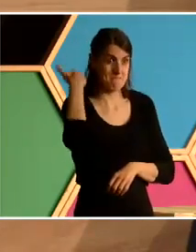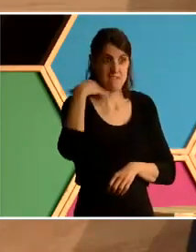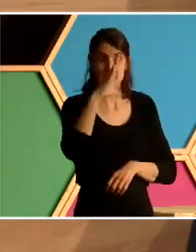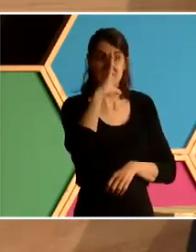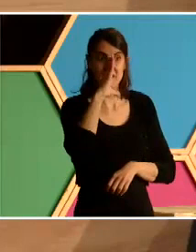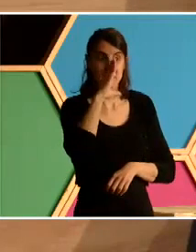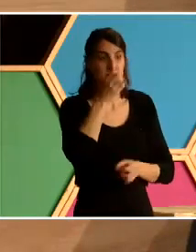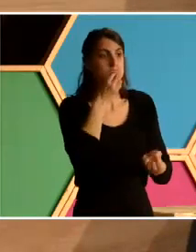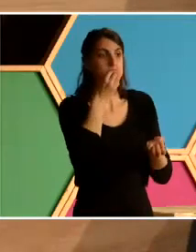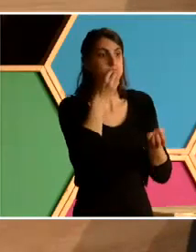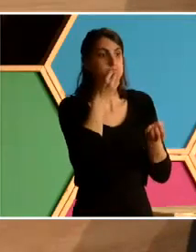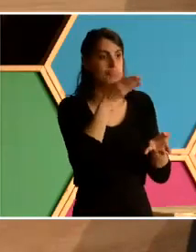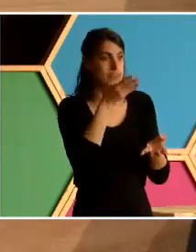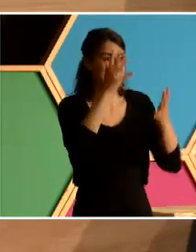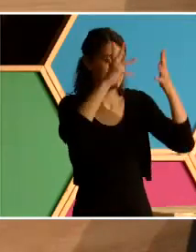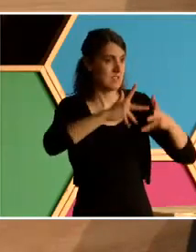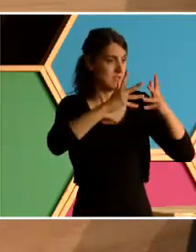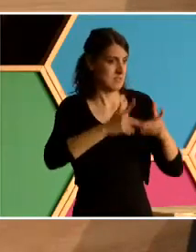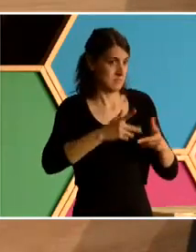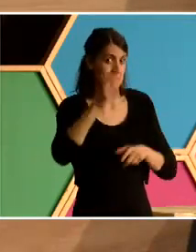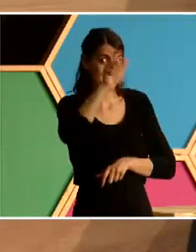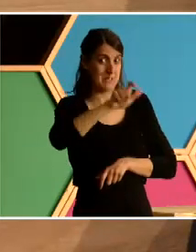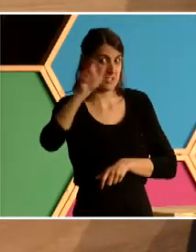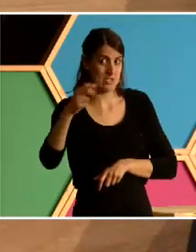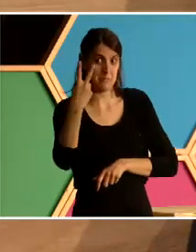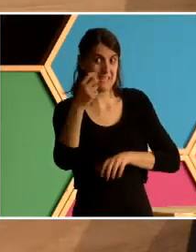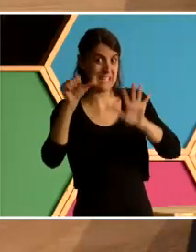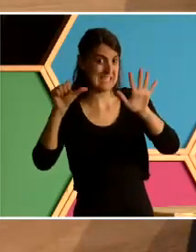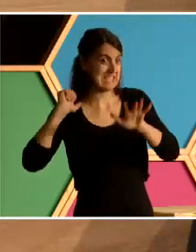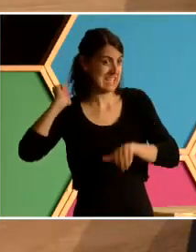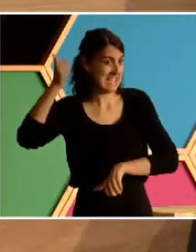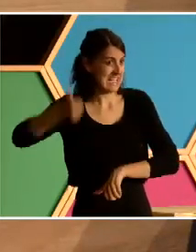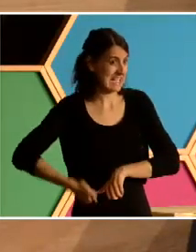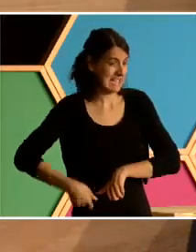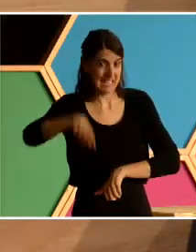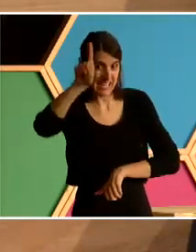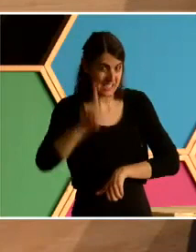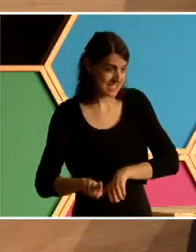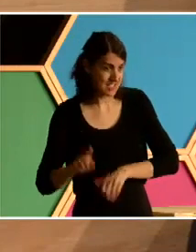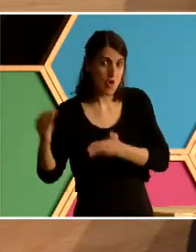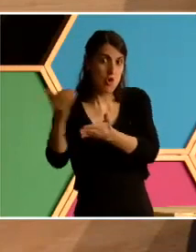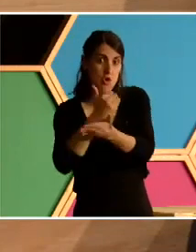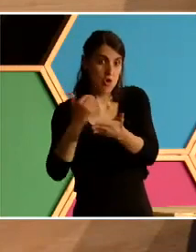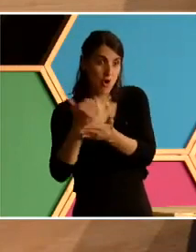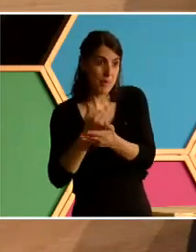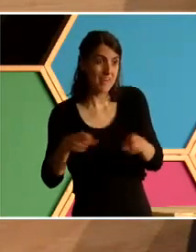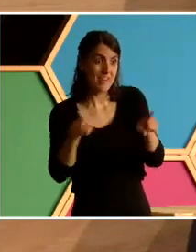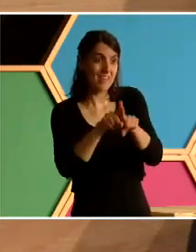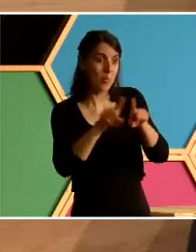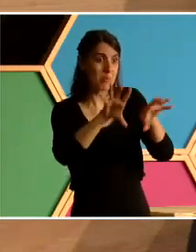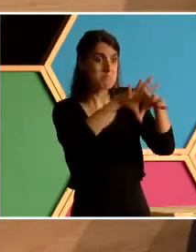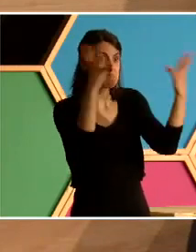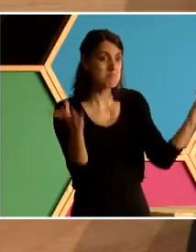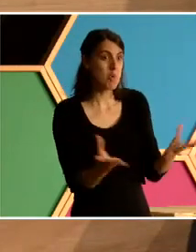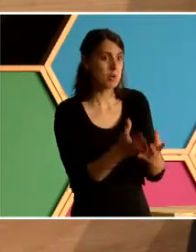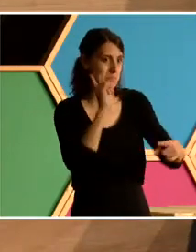esfereïdores. Les 26 persones més riques del planeta tenen uns ingressos equivalents a la meitat de la humanitat. Que